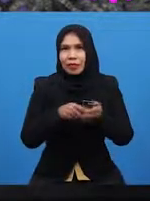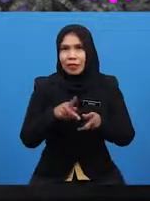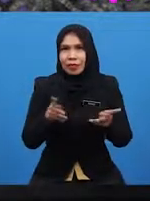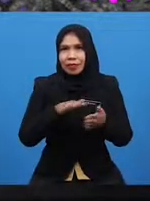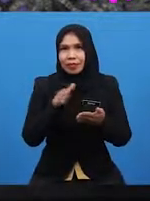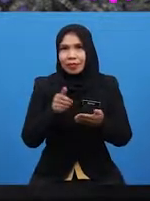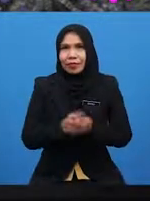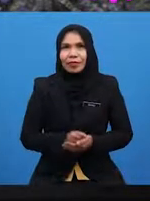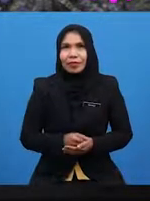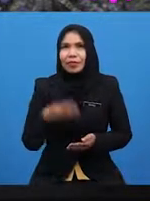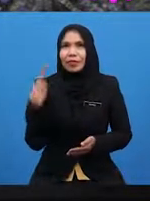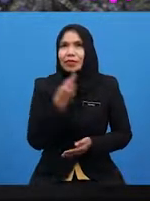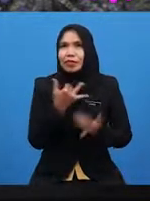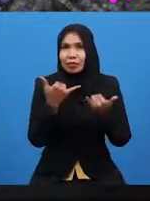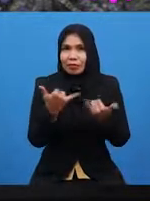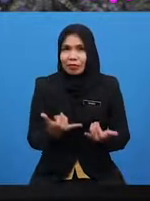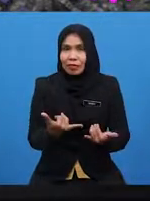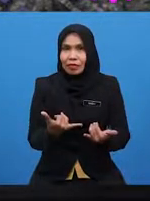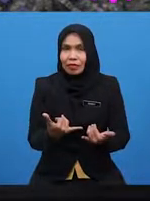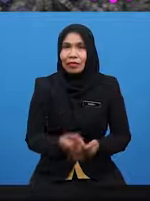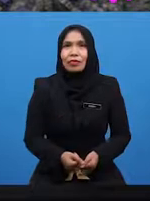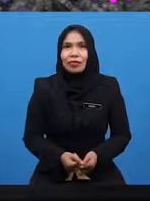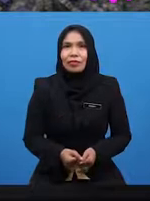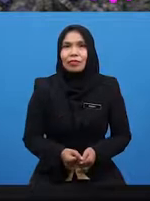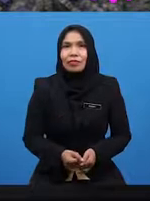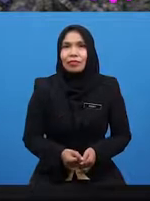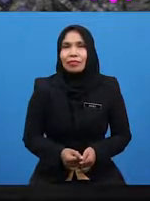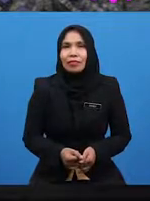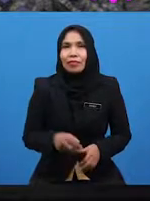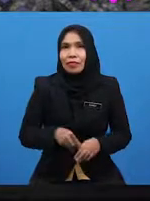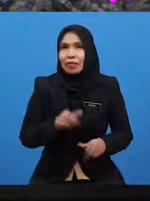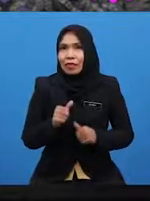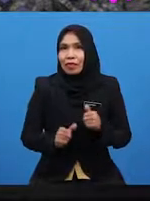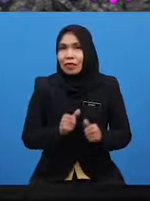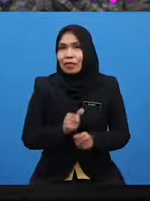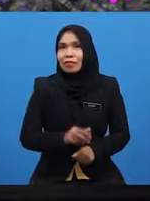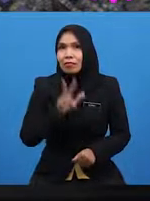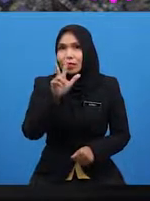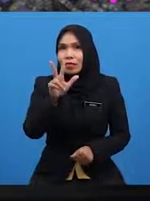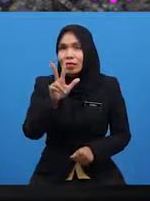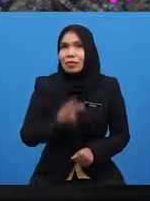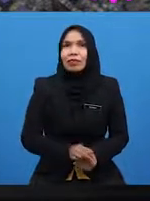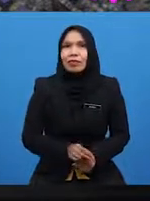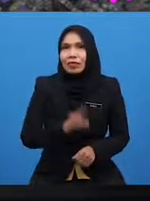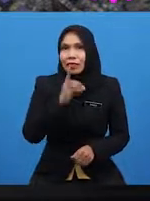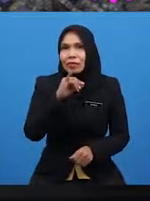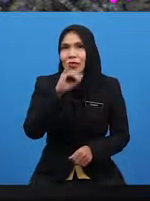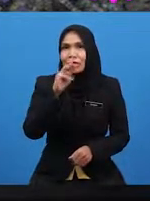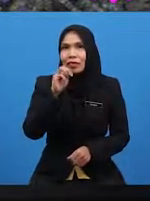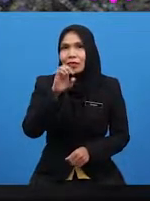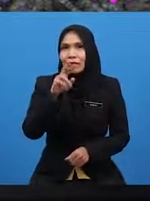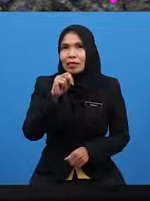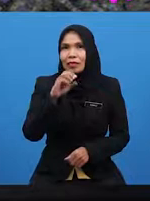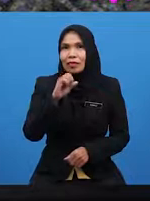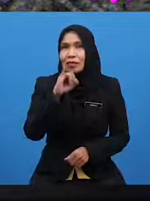khabar semua? Kita sekarang berada di alam tiga dimensi. Anda pernah lihat karya seperti ini?